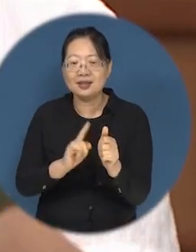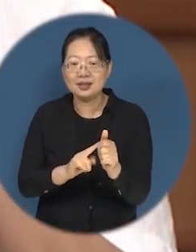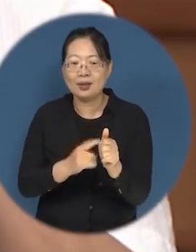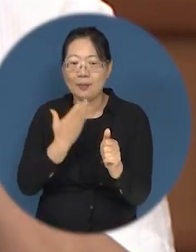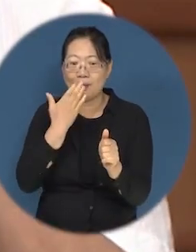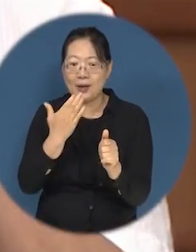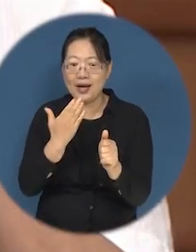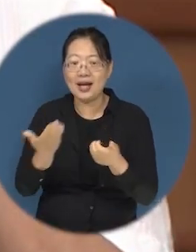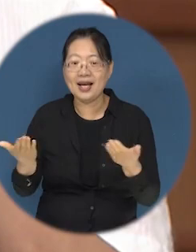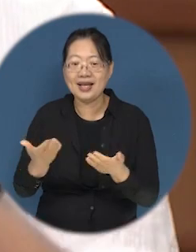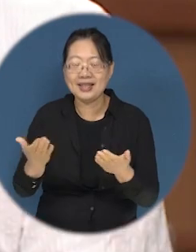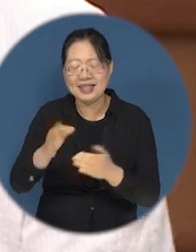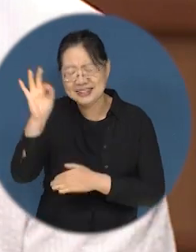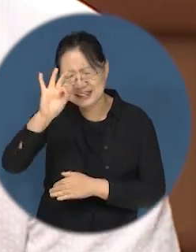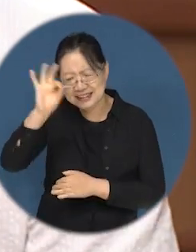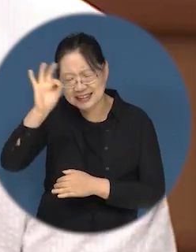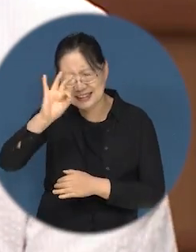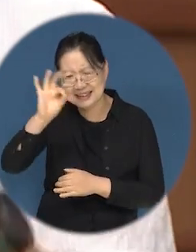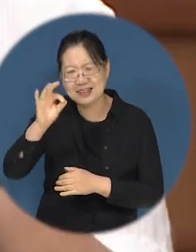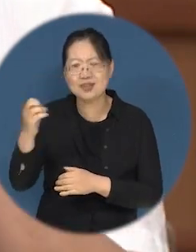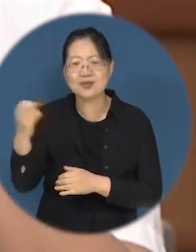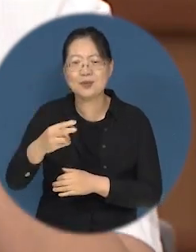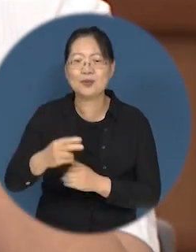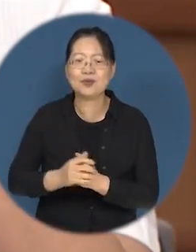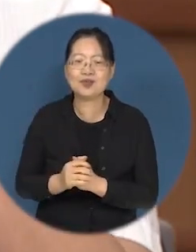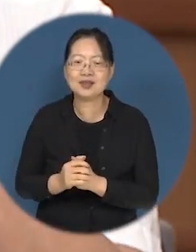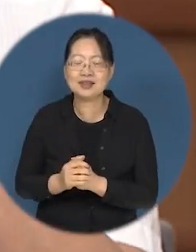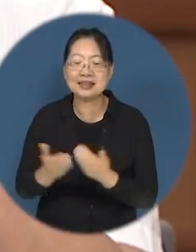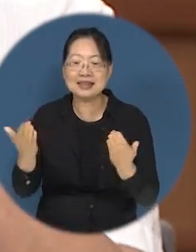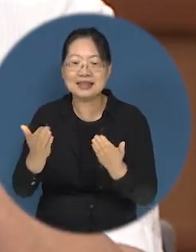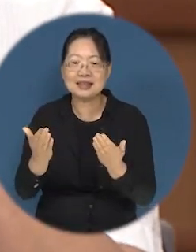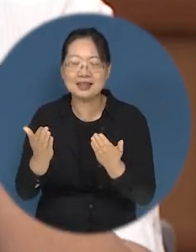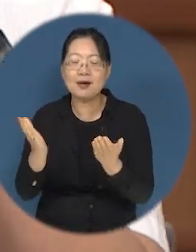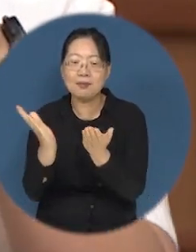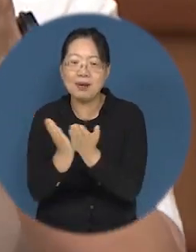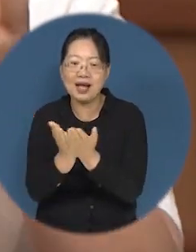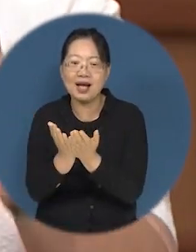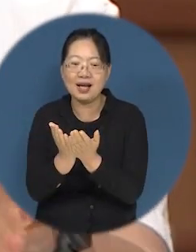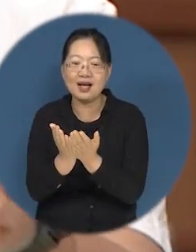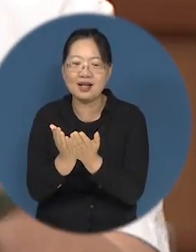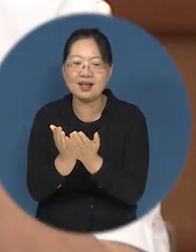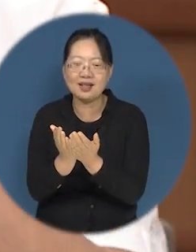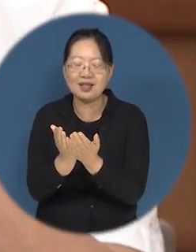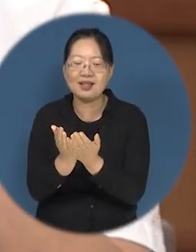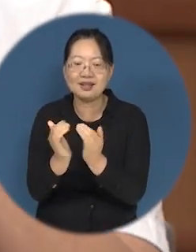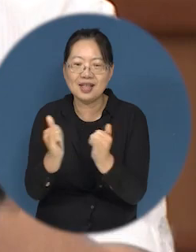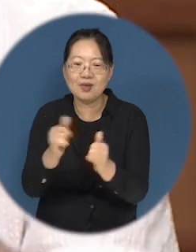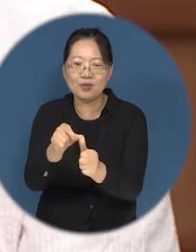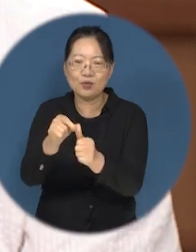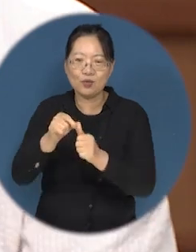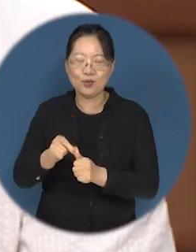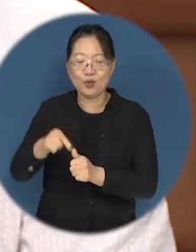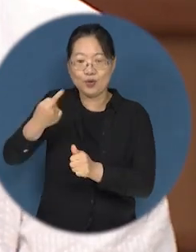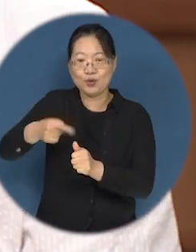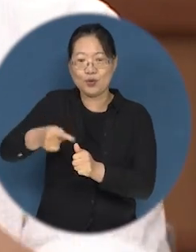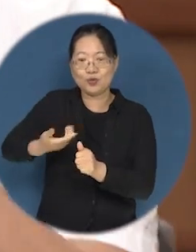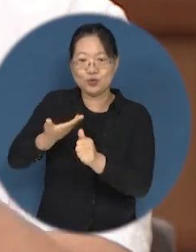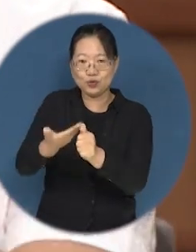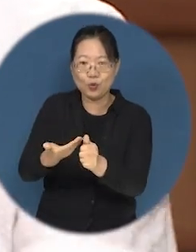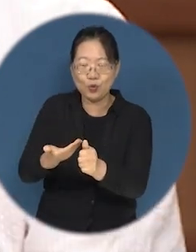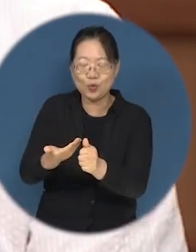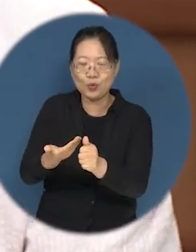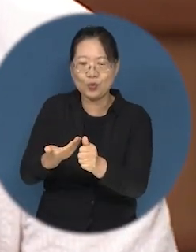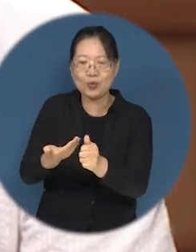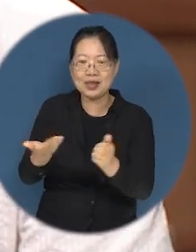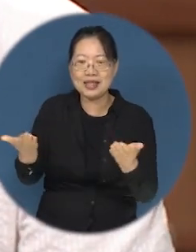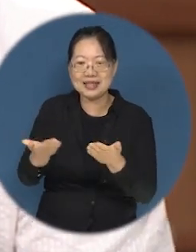할 수 있는 일을 찾아서 네. 또 그 직무에 적합한 분을 고용을 해서 교육을 해서 예.